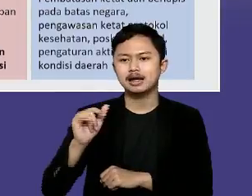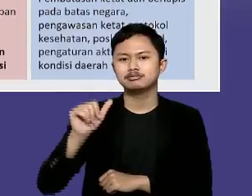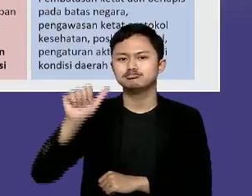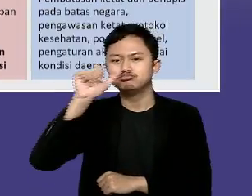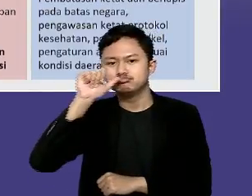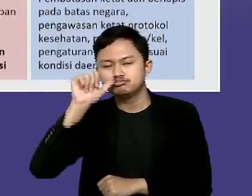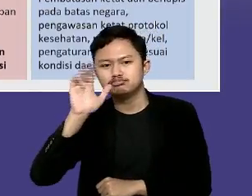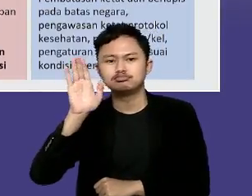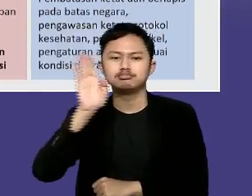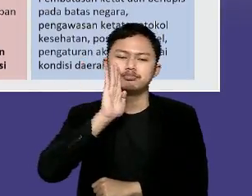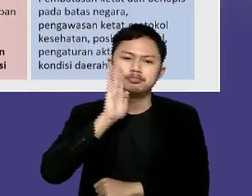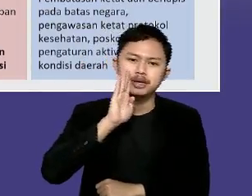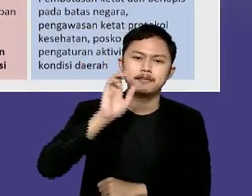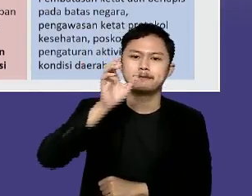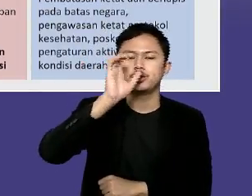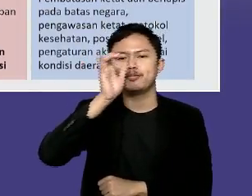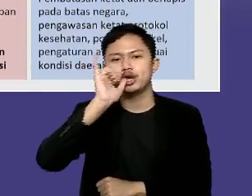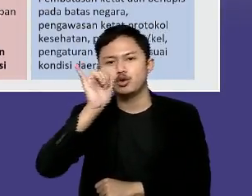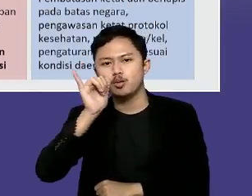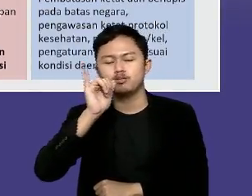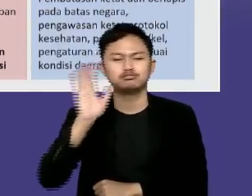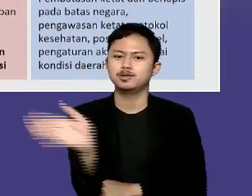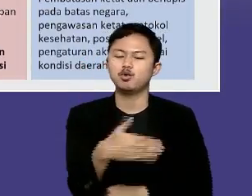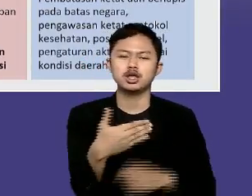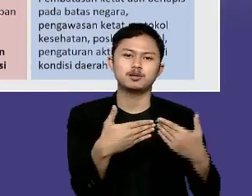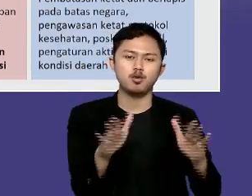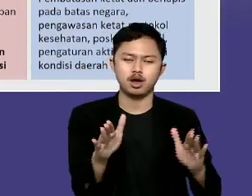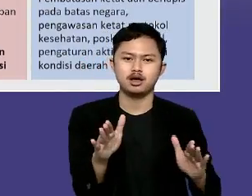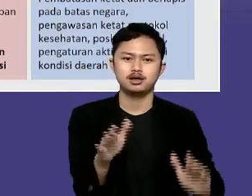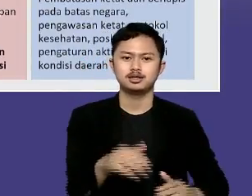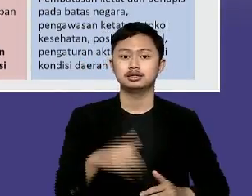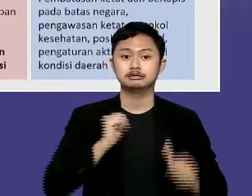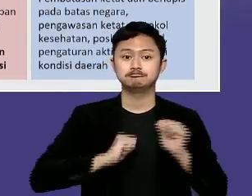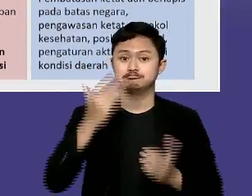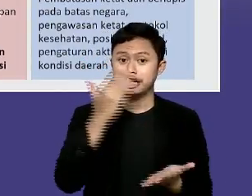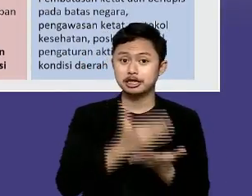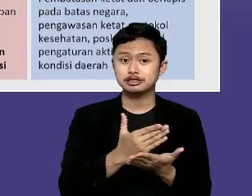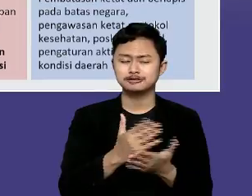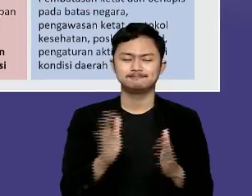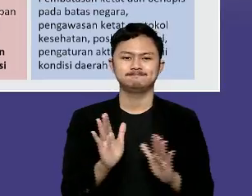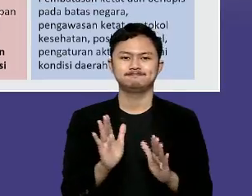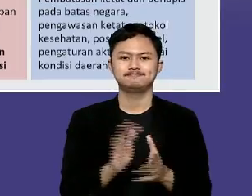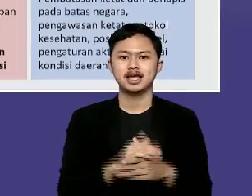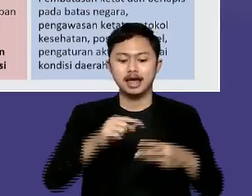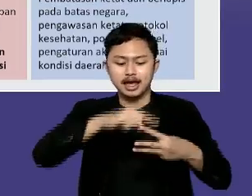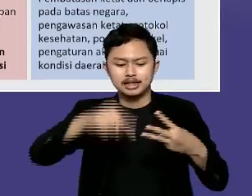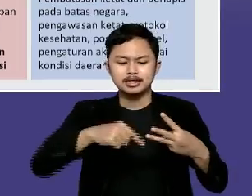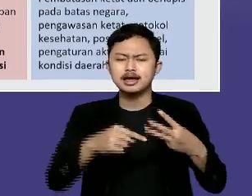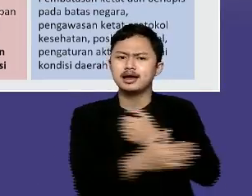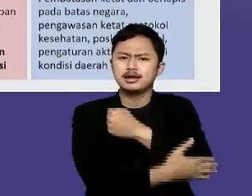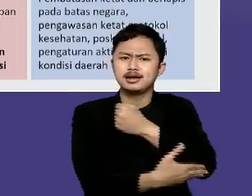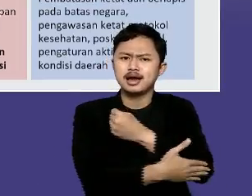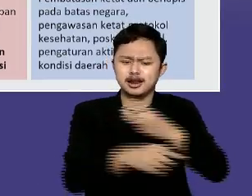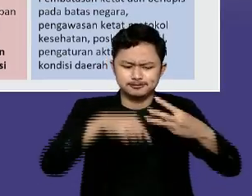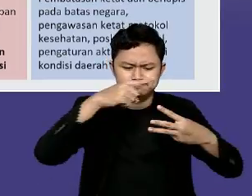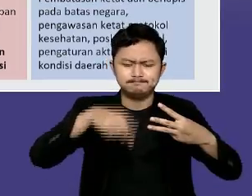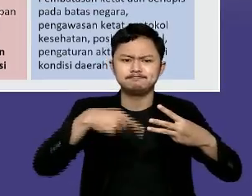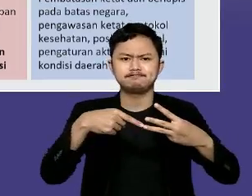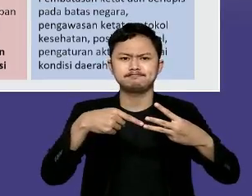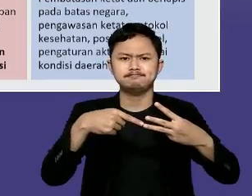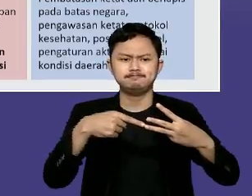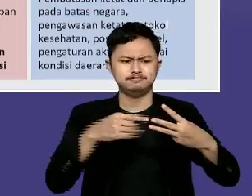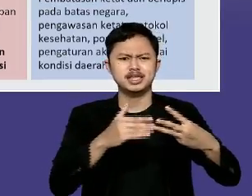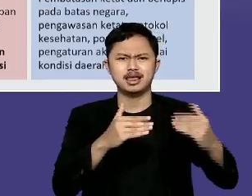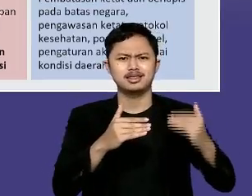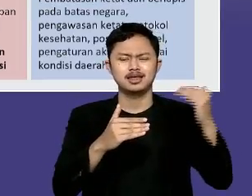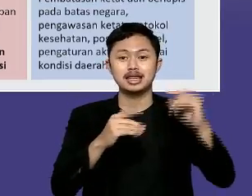lainnya sudah tidak dibatasi. Berbeda dengan ketiga negara tersebut, dapat dikatakan kasus COVID-19 di